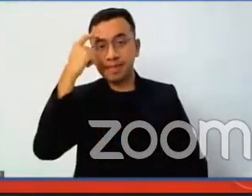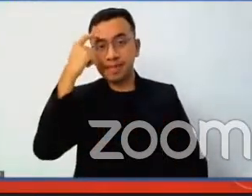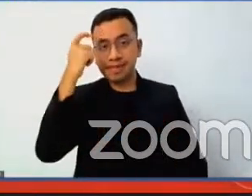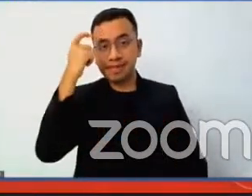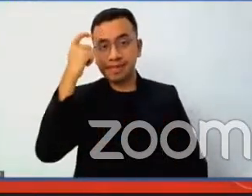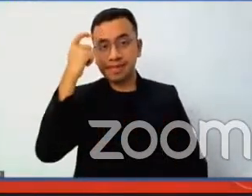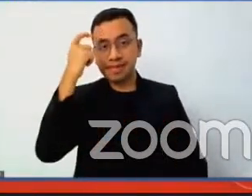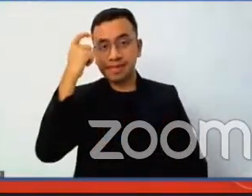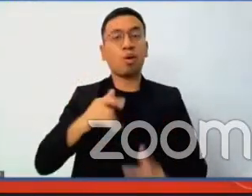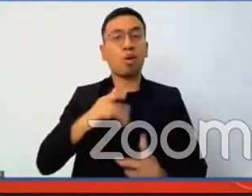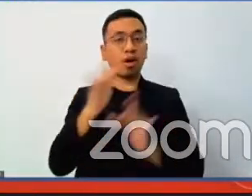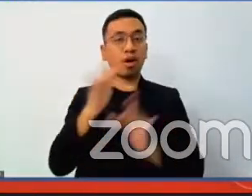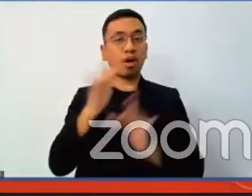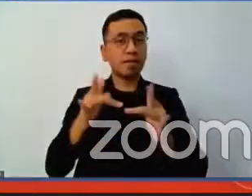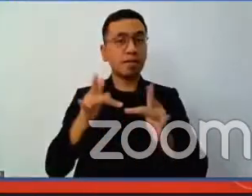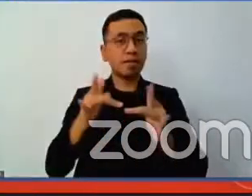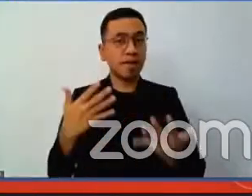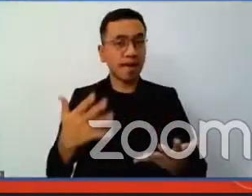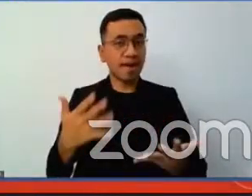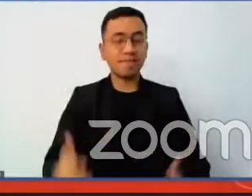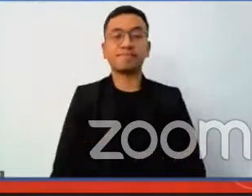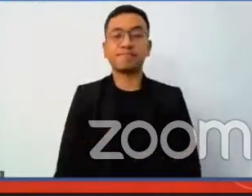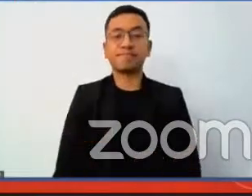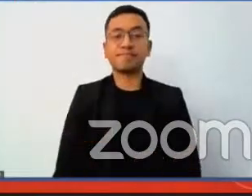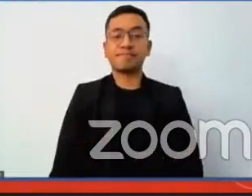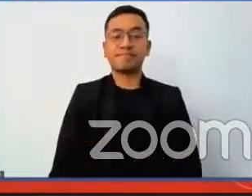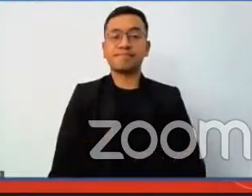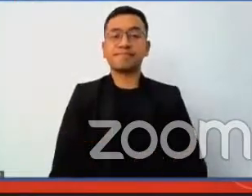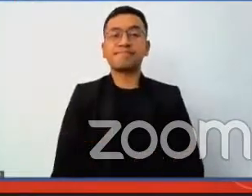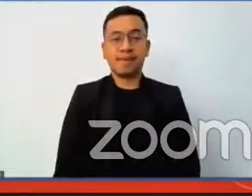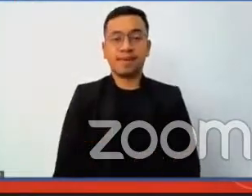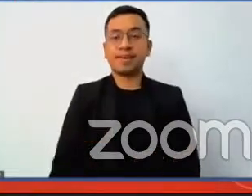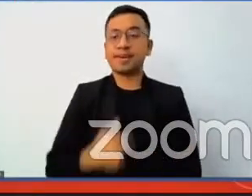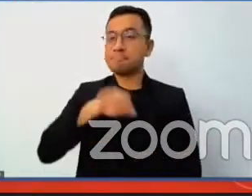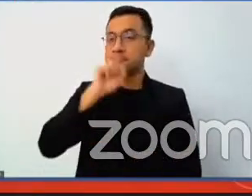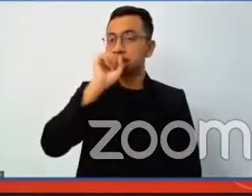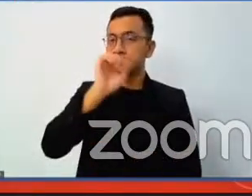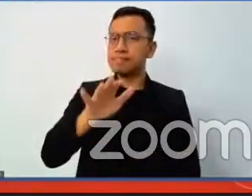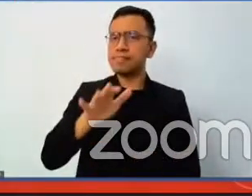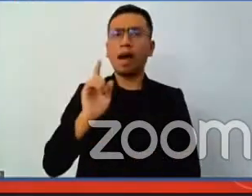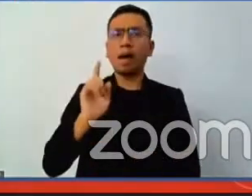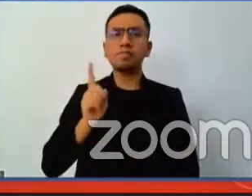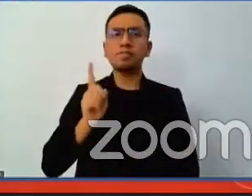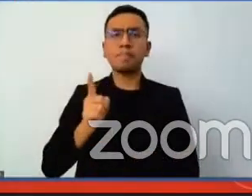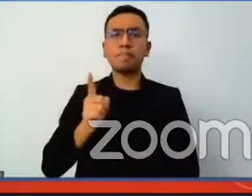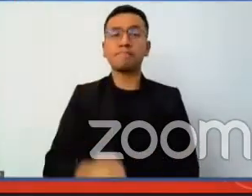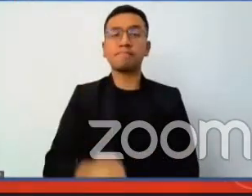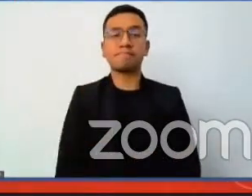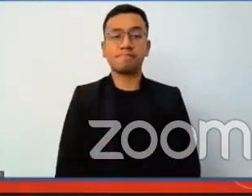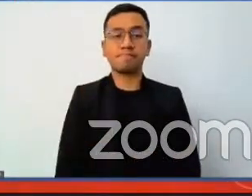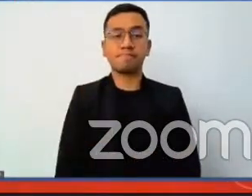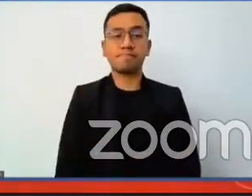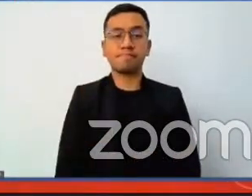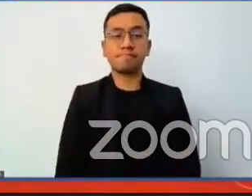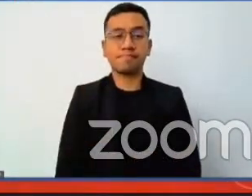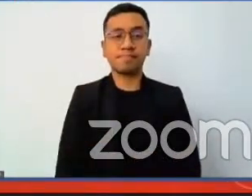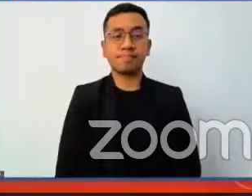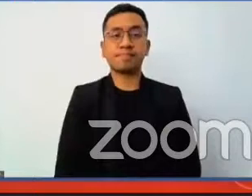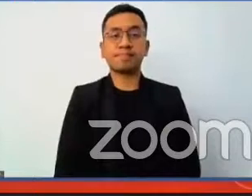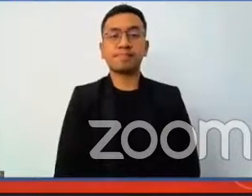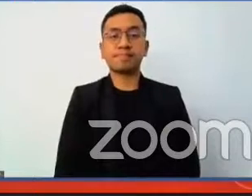dilakukan melalui daring. Kenapa ini saya sampaikan dan saya tekankan? Karena tidak semua anak-anak